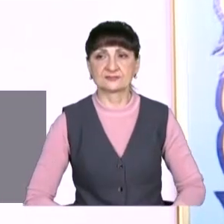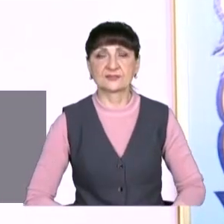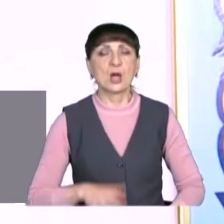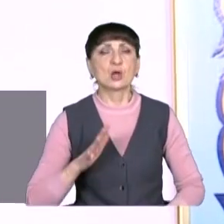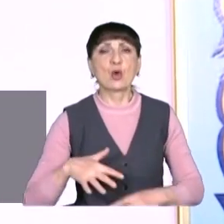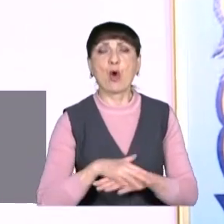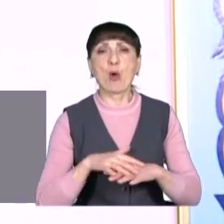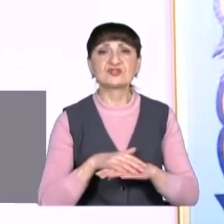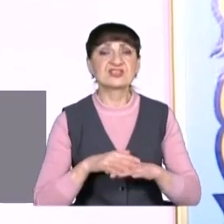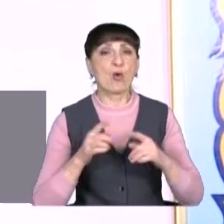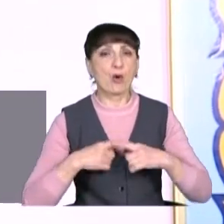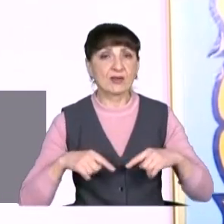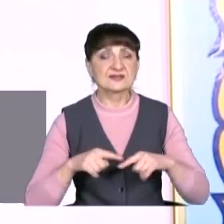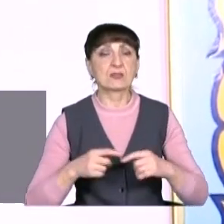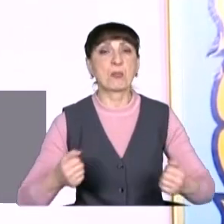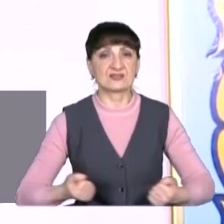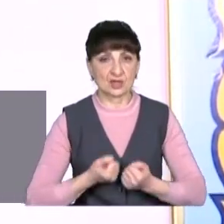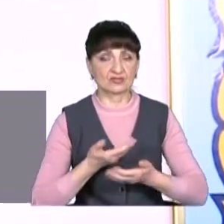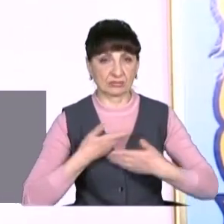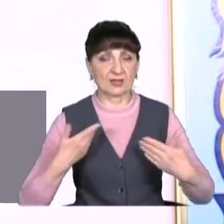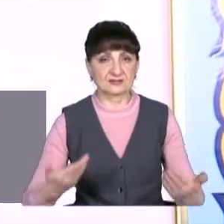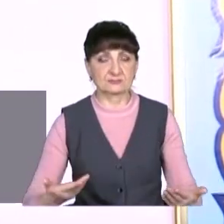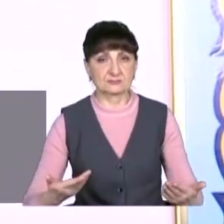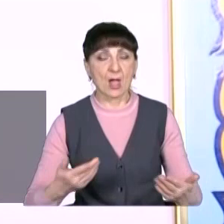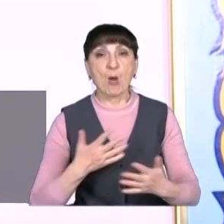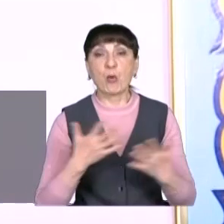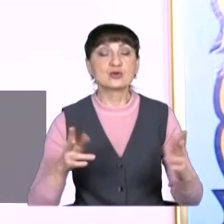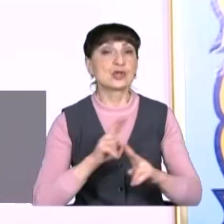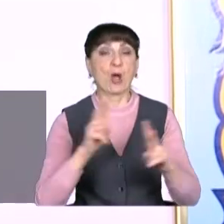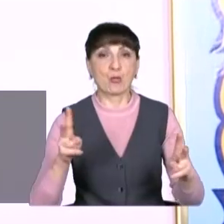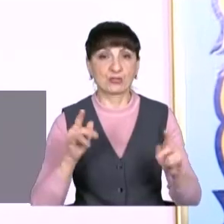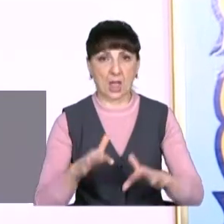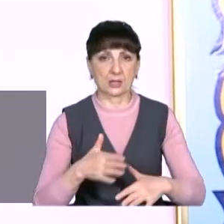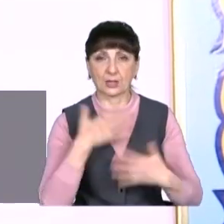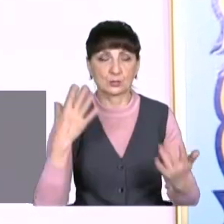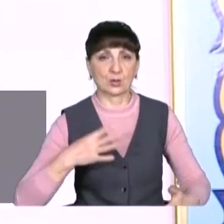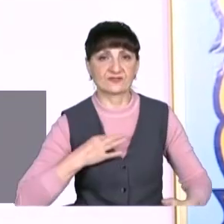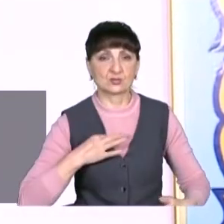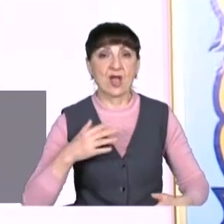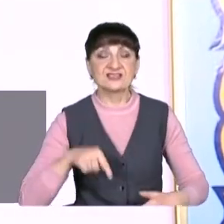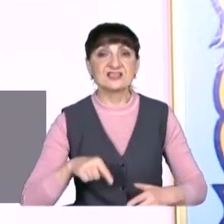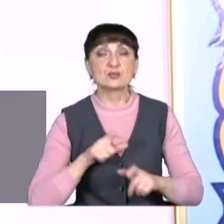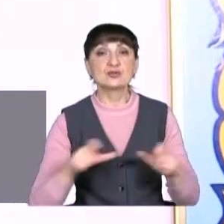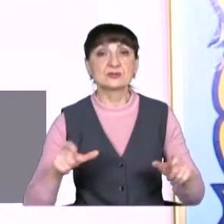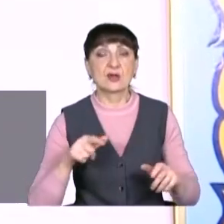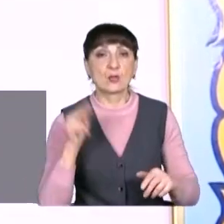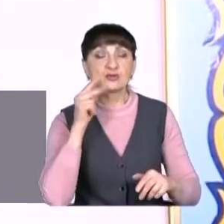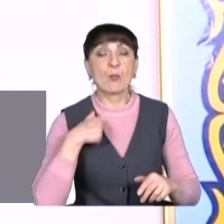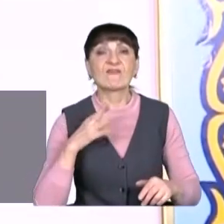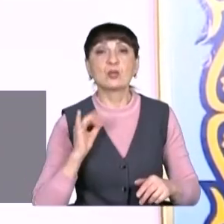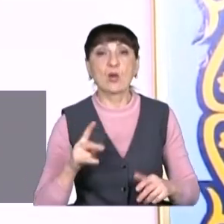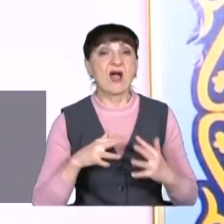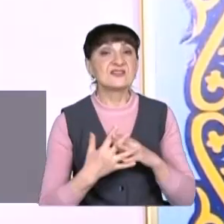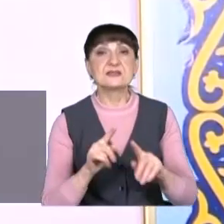Только общественные организации поддерживают нас в этом вопросе. Больше никому нет дела. В этой школе учатся мои внуки. В селе больше нет